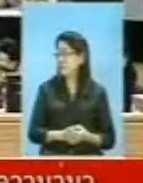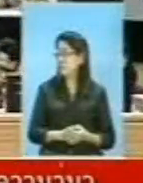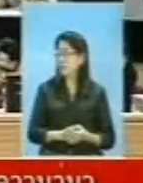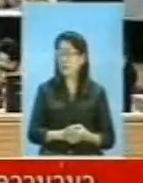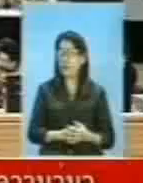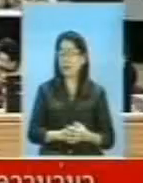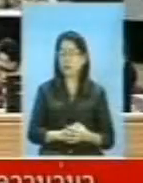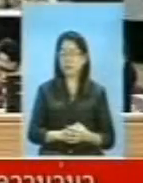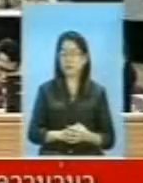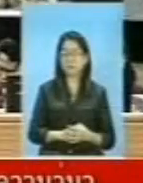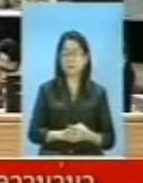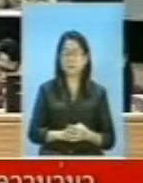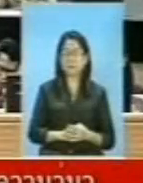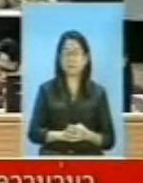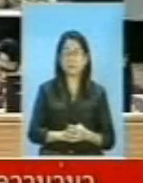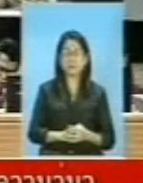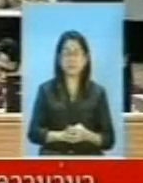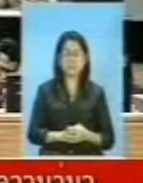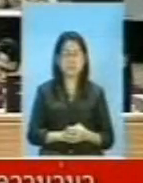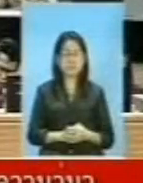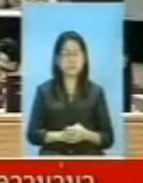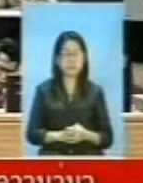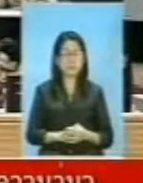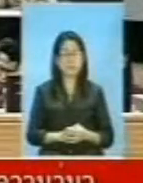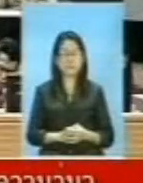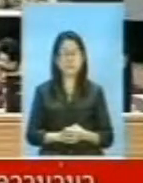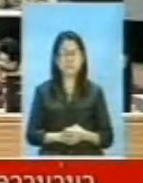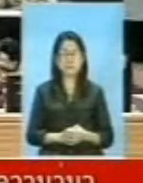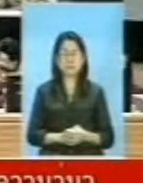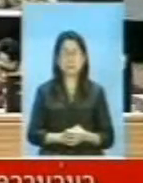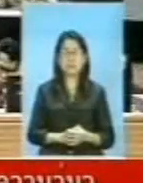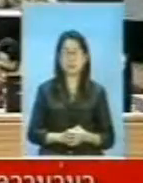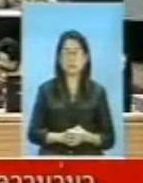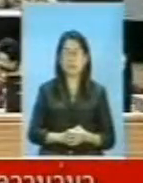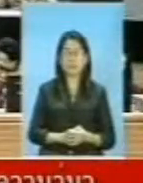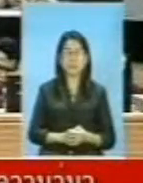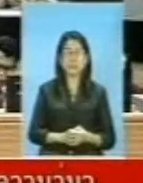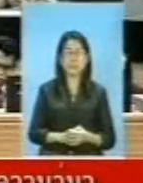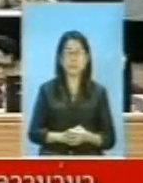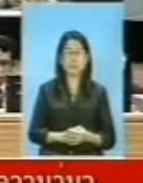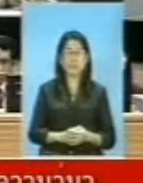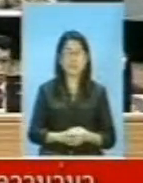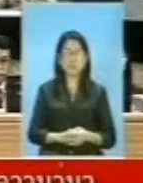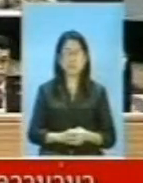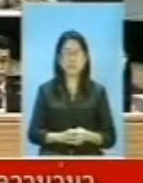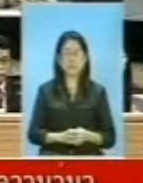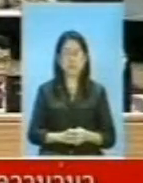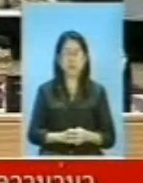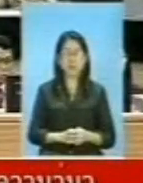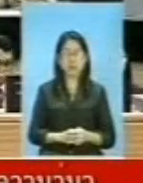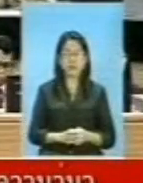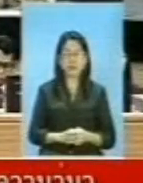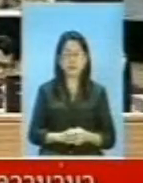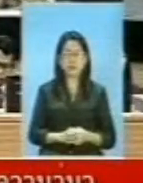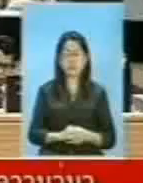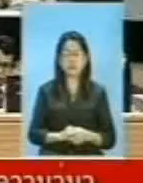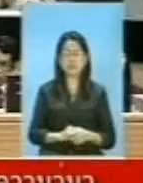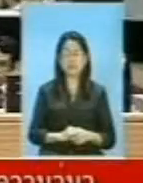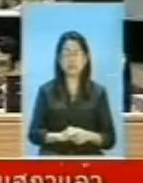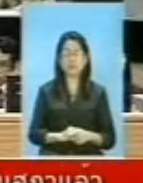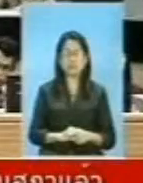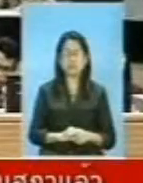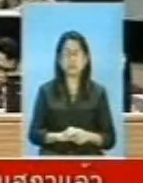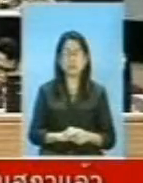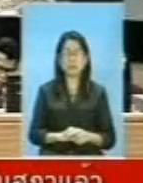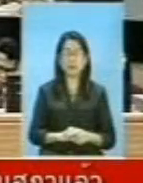วันนี้ก็ยังคงเป็นการประชุมท่านสมศักดิ์เกษรนนท์ยังทำหน้าที่ประธานนะคะ ก็คือปากระดาษก็คือปาใส่ท่านยังคงมีจิตใ